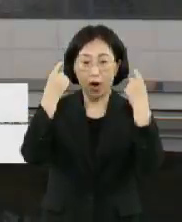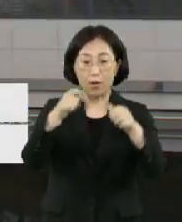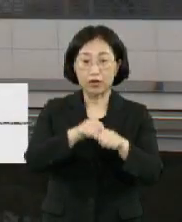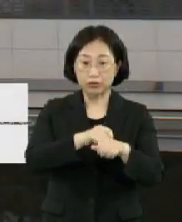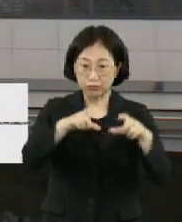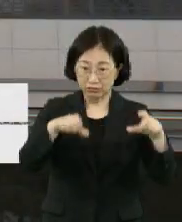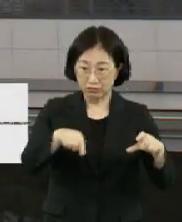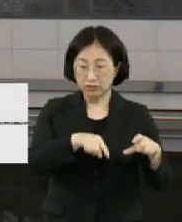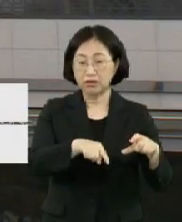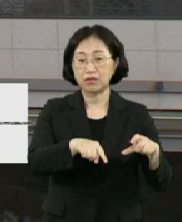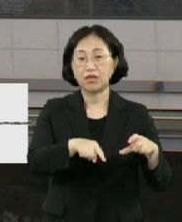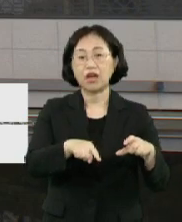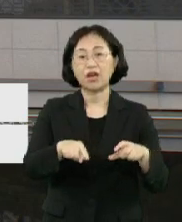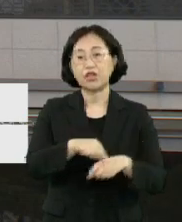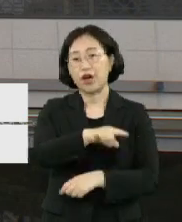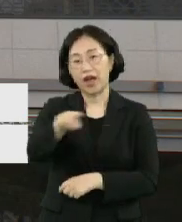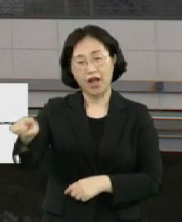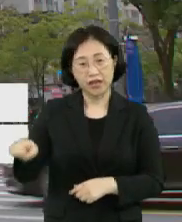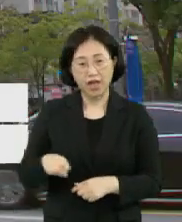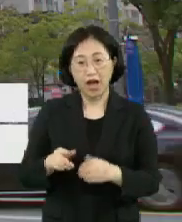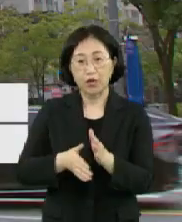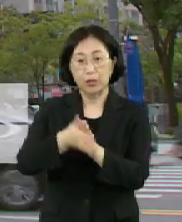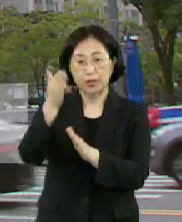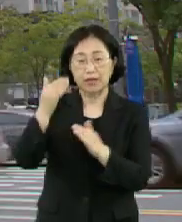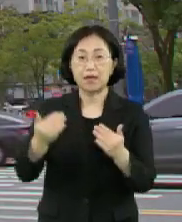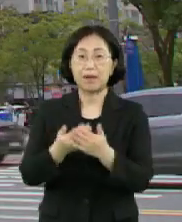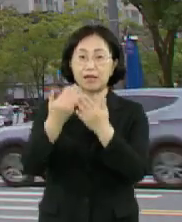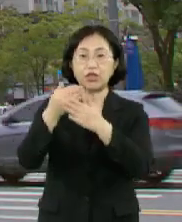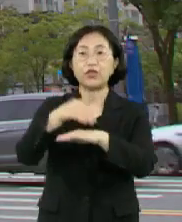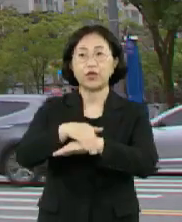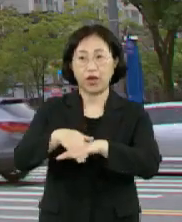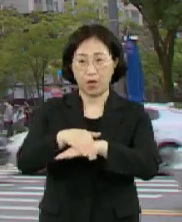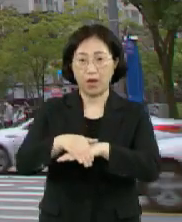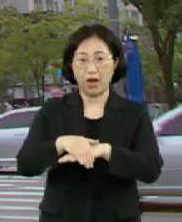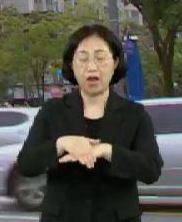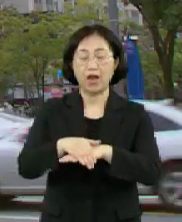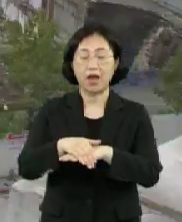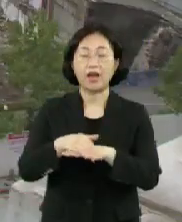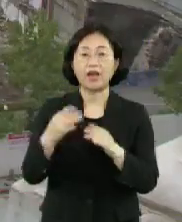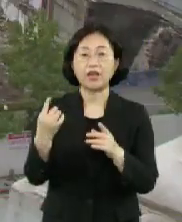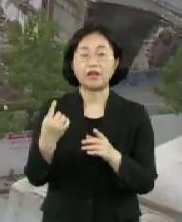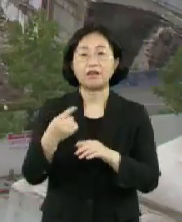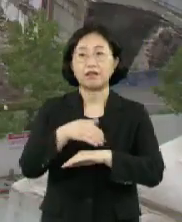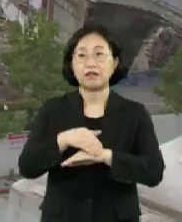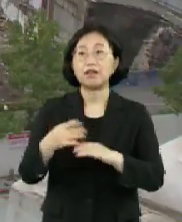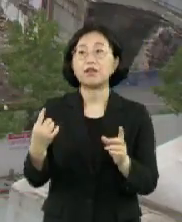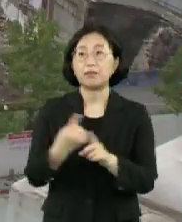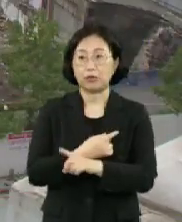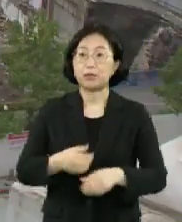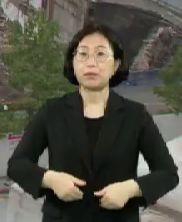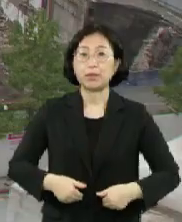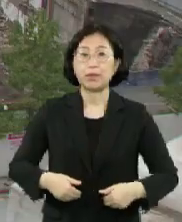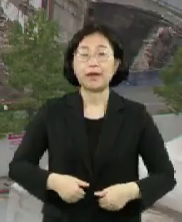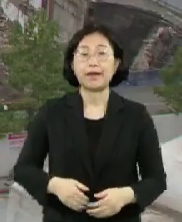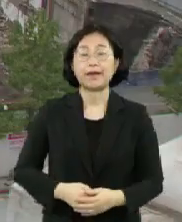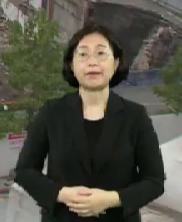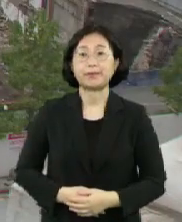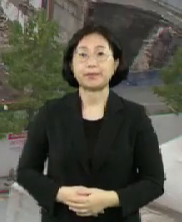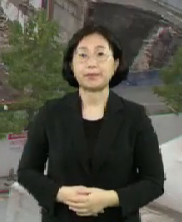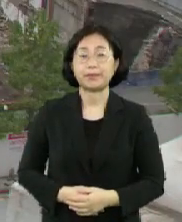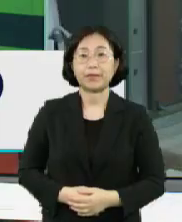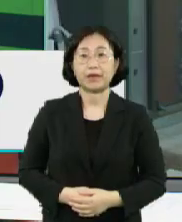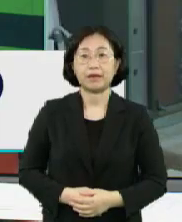특구에 대한 전반적인 도시 발전 계획이 요구되고 있습니다. TJB 류재일입니다.